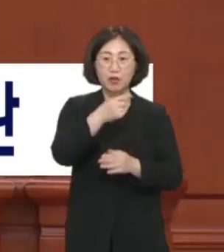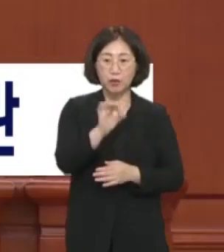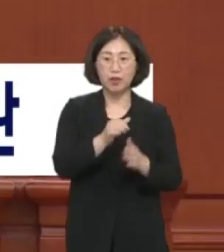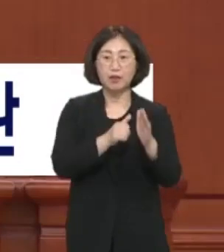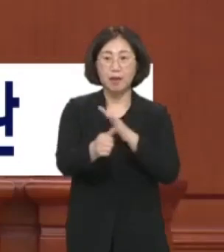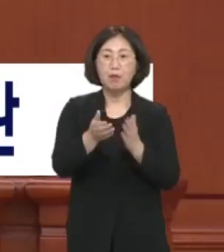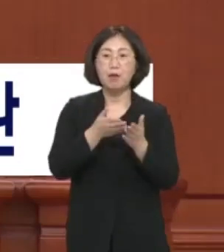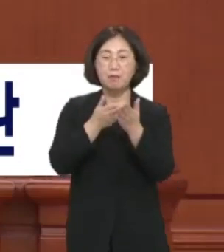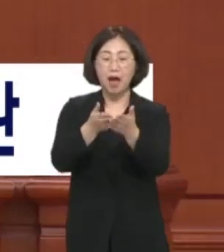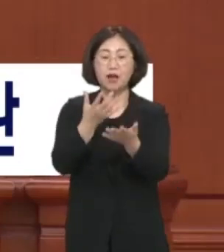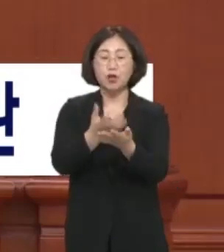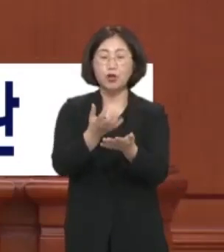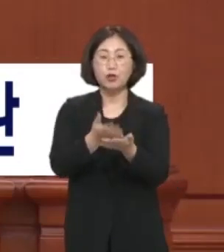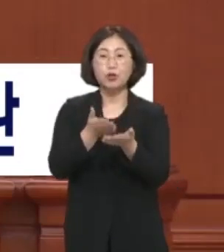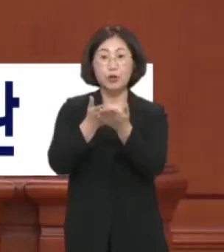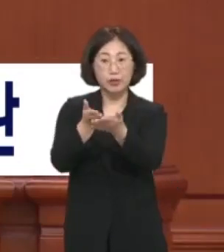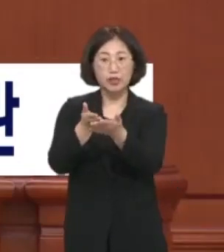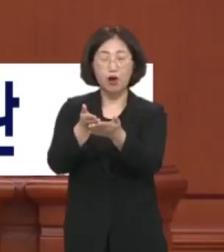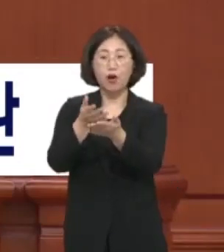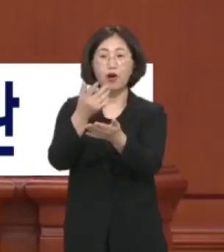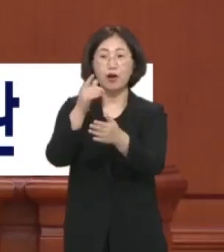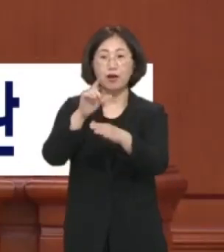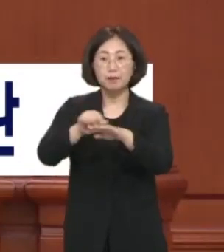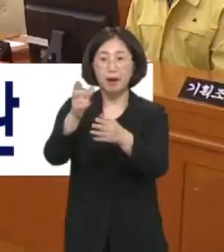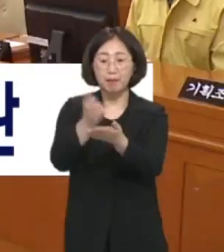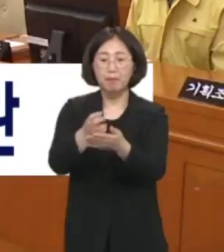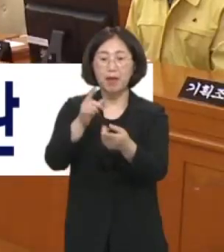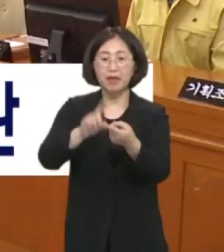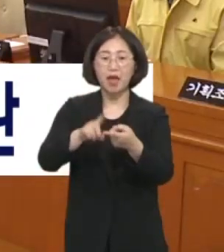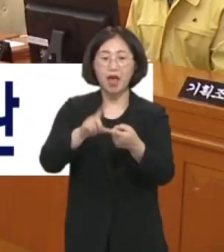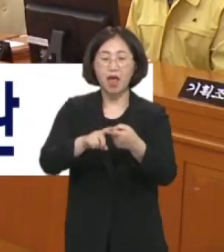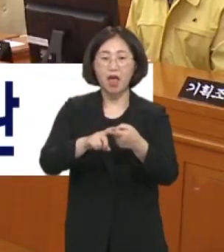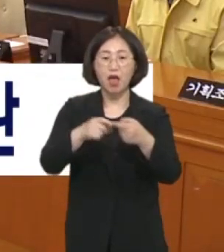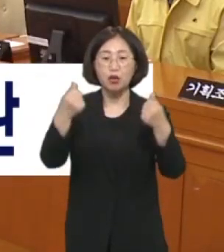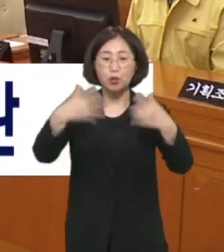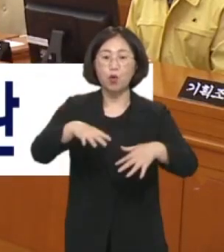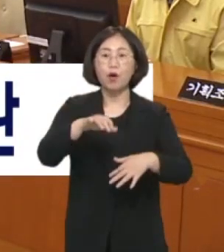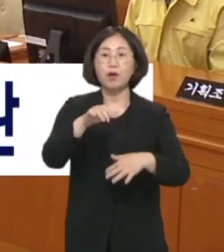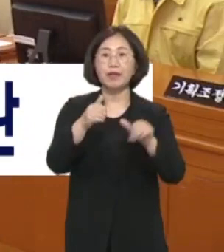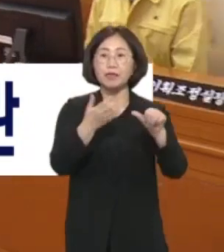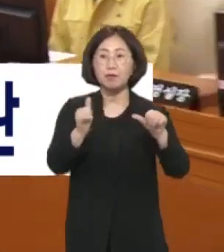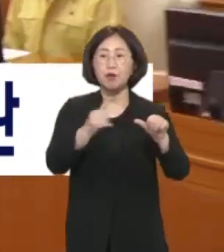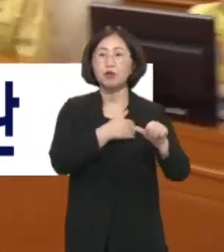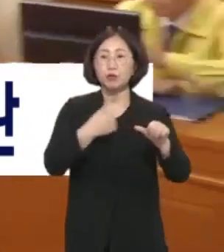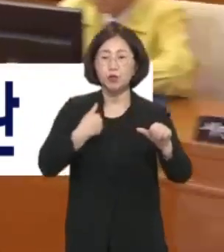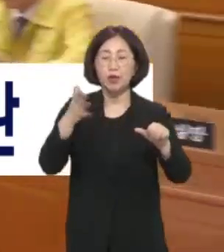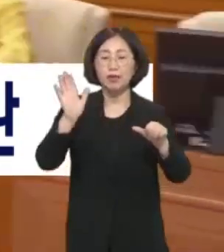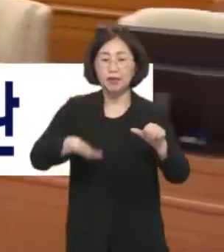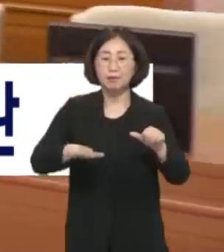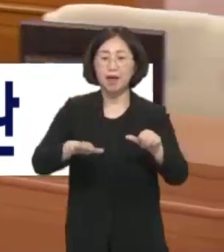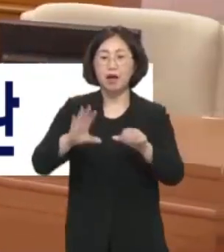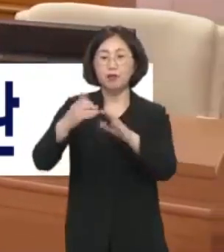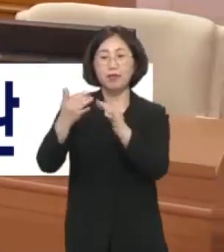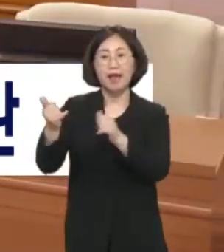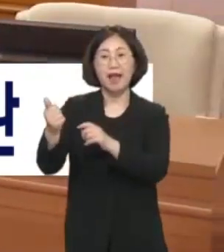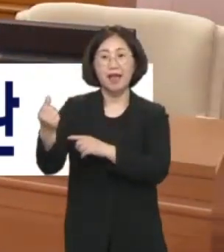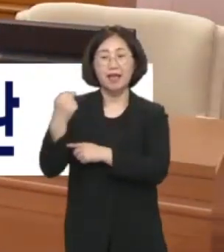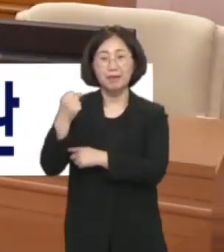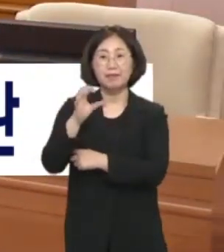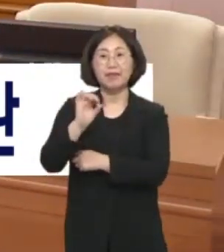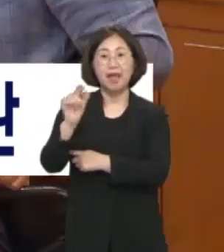대표발의한 서류 제출 요구 조례안에 대해 발의 정족수 5명을 충족했지만 바리에 참여했던 국민의 힘